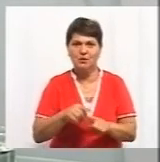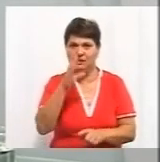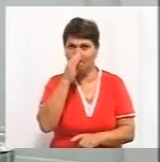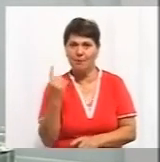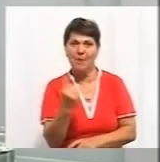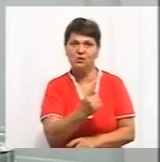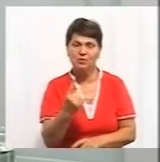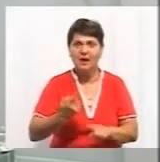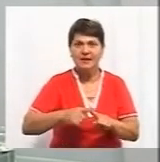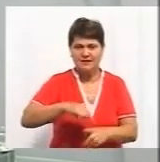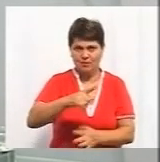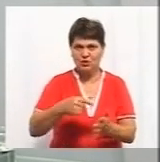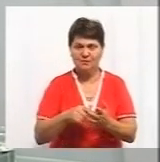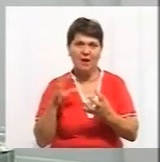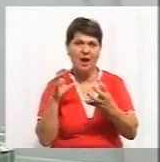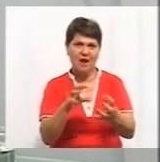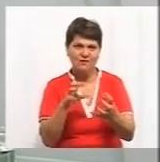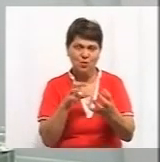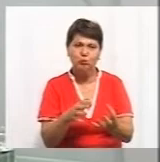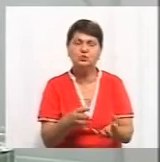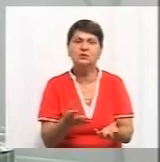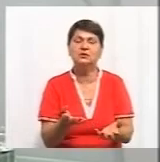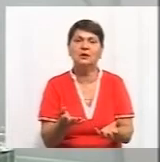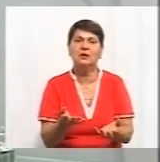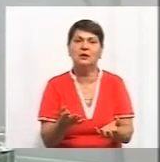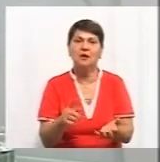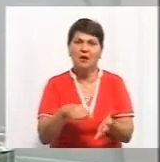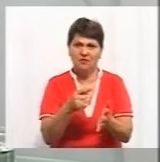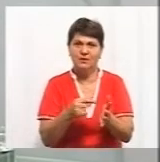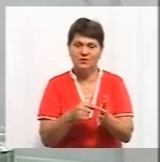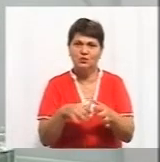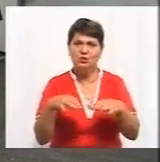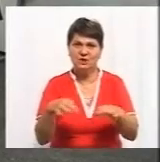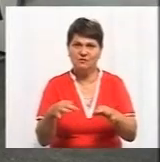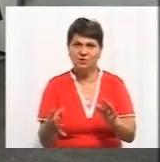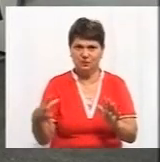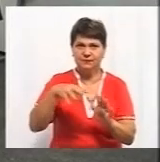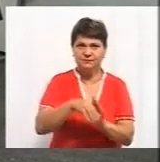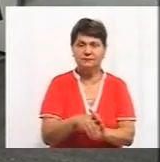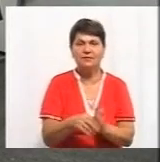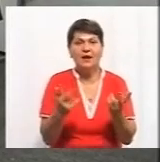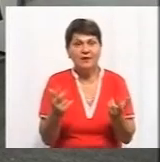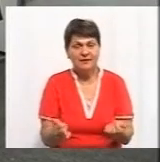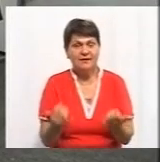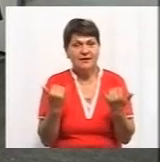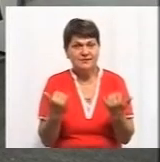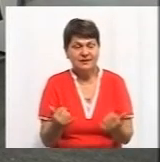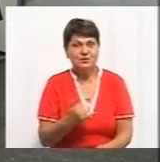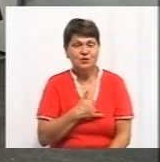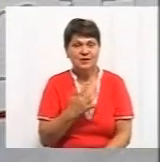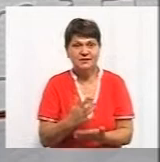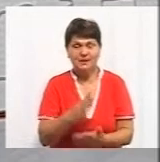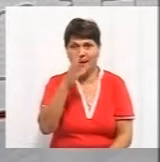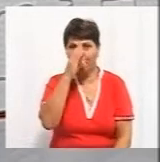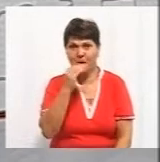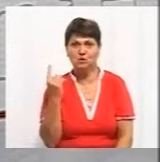Це муніципальні автобуси, які інтегровані в міську систему транспорту? Да, наші зараз маршрутні таксі, які працюють